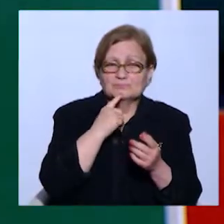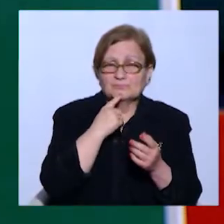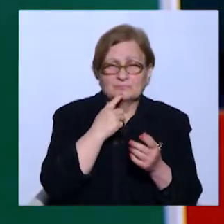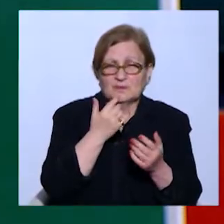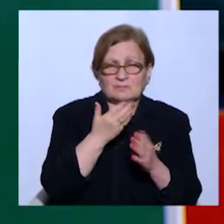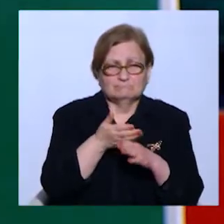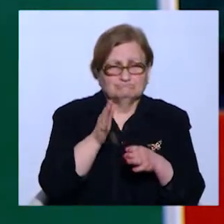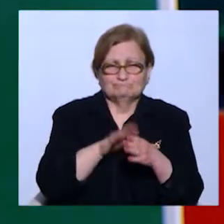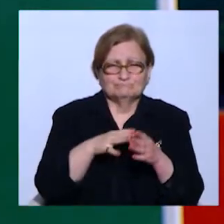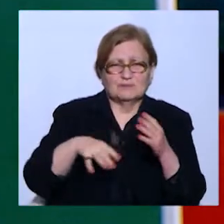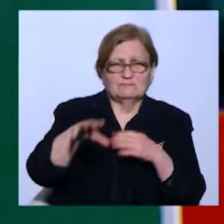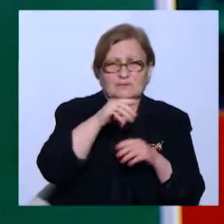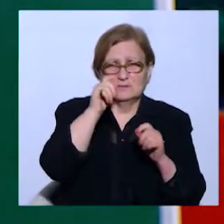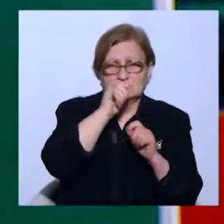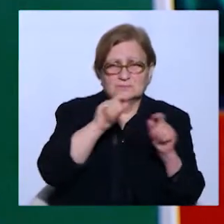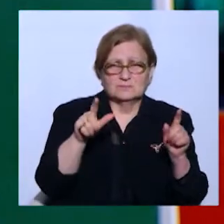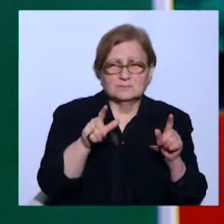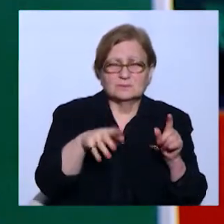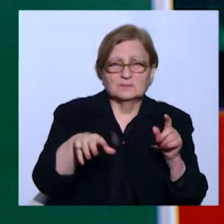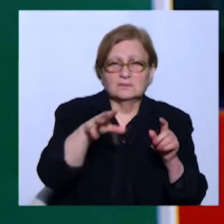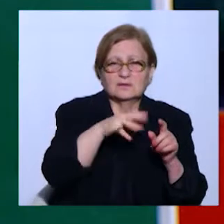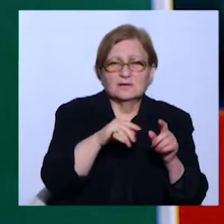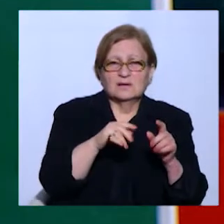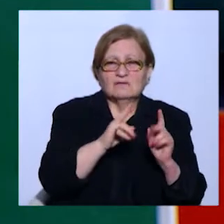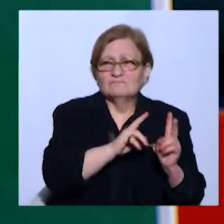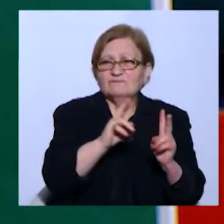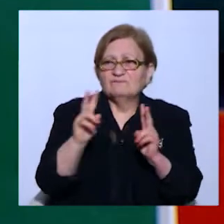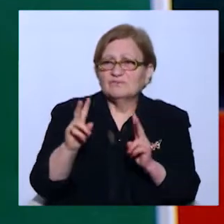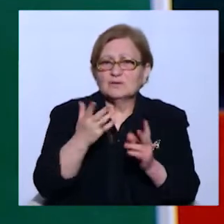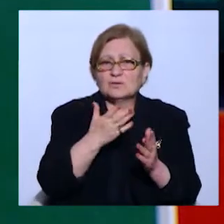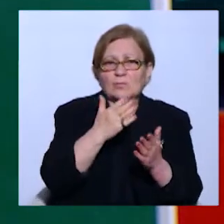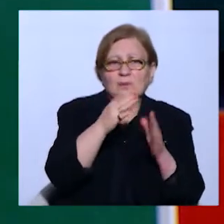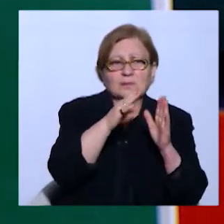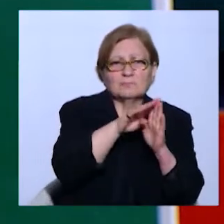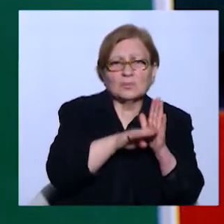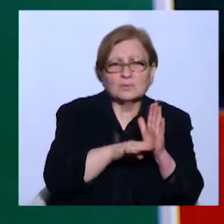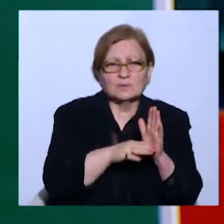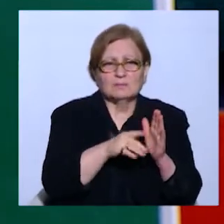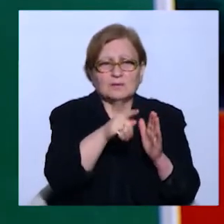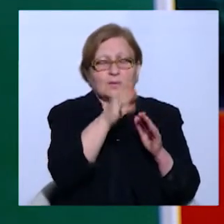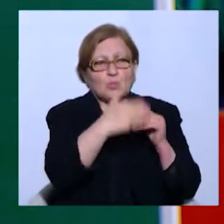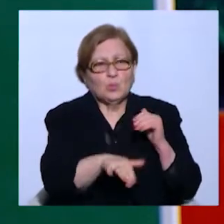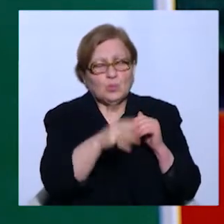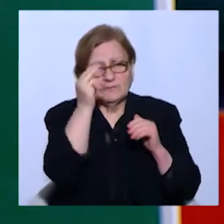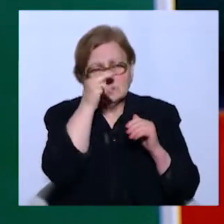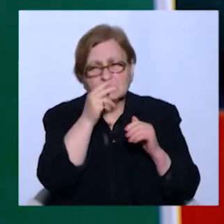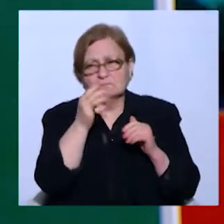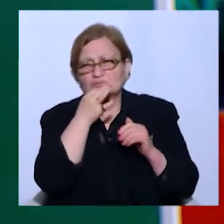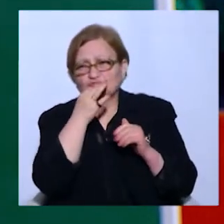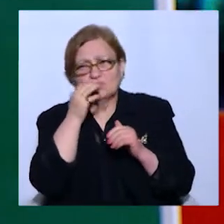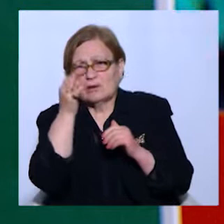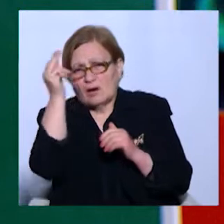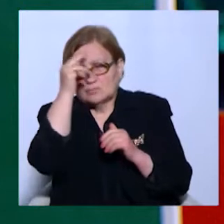რომ ყველა სკოლის მასალა გავიგოთ ზუსტად ვინ სად არის. ვიღაცა მას გაიარა, ვიღაცა ახლა